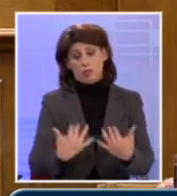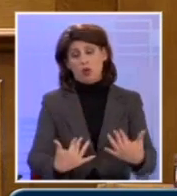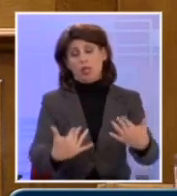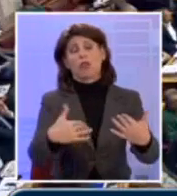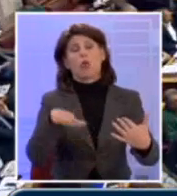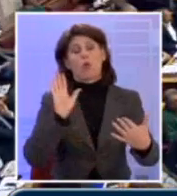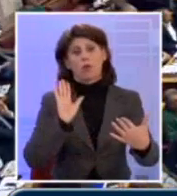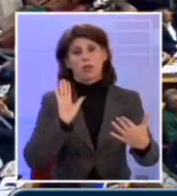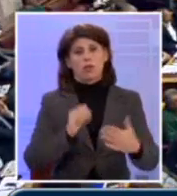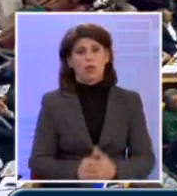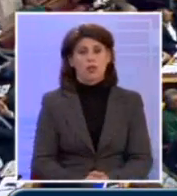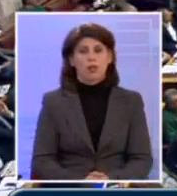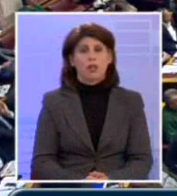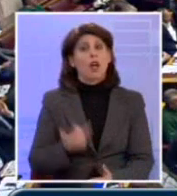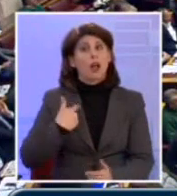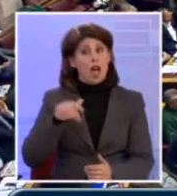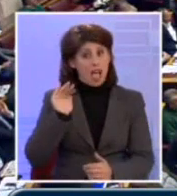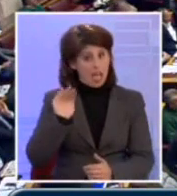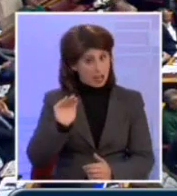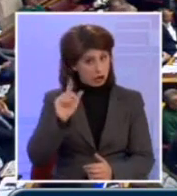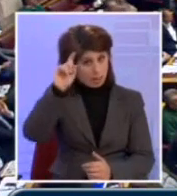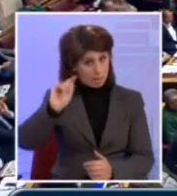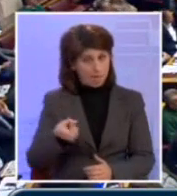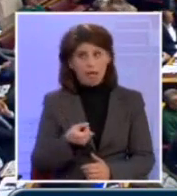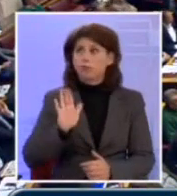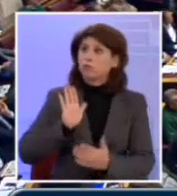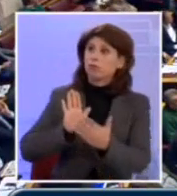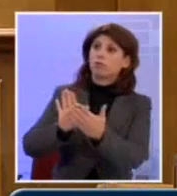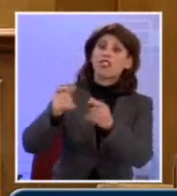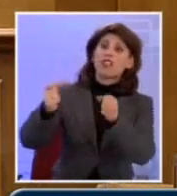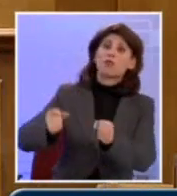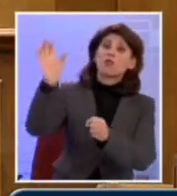Ελλήνων, αλλά το απευθύνω στους ευρωπαϊκούς θεσμούς.